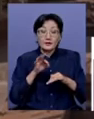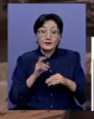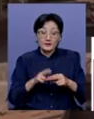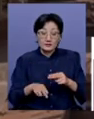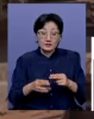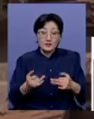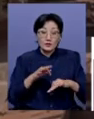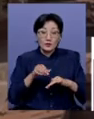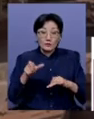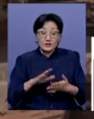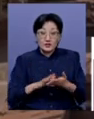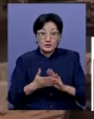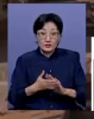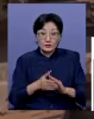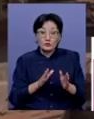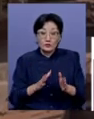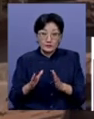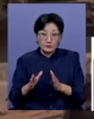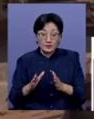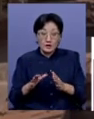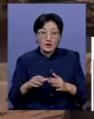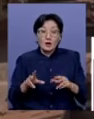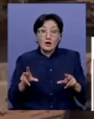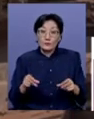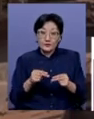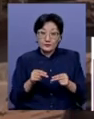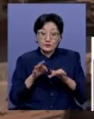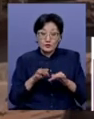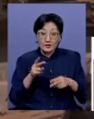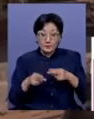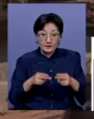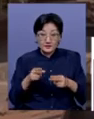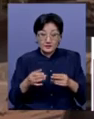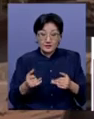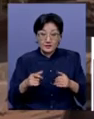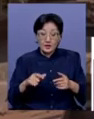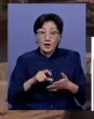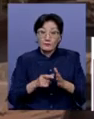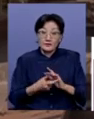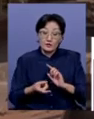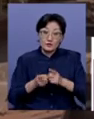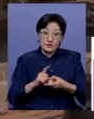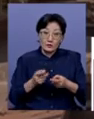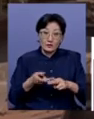жағдай тұрақты, операция сәтті өтті. Қазір ояну палатасына ауыстырылды. Енді бұндай жағдай